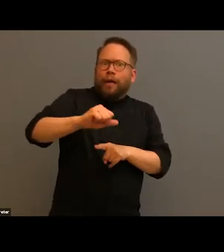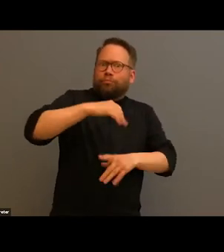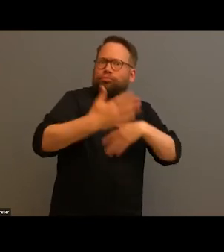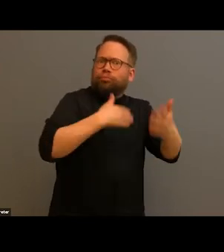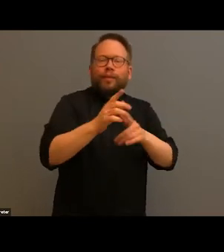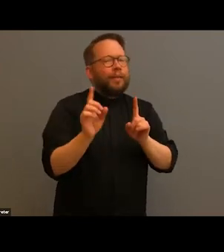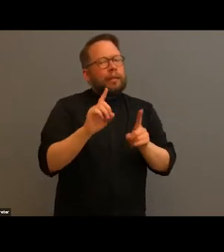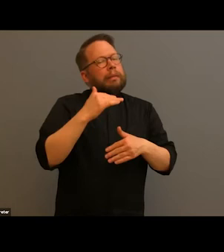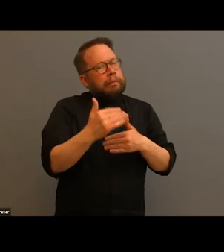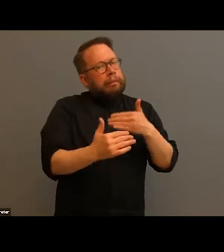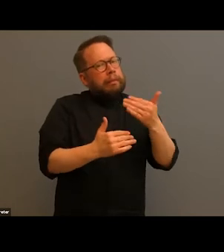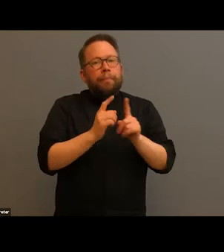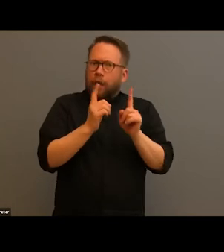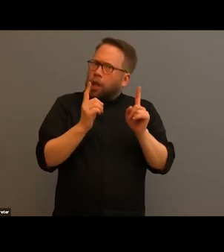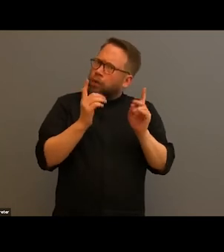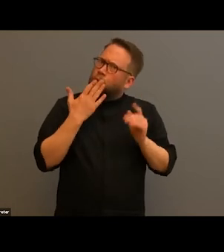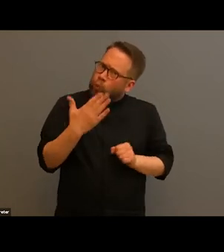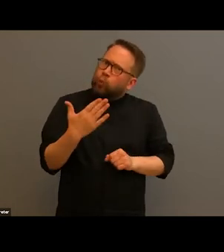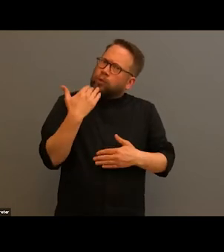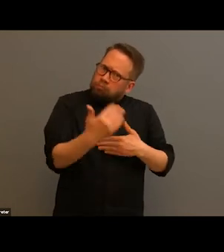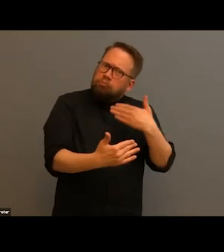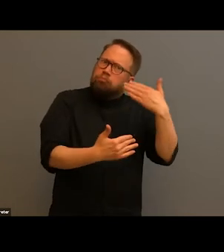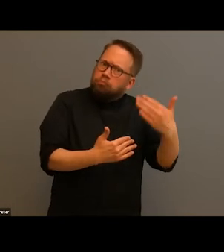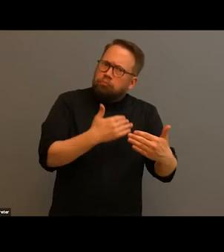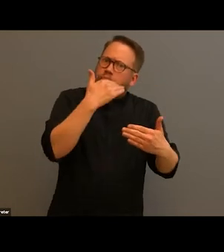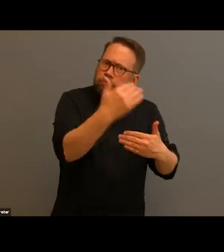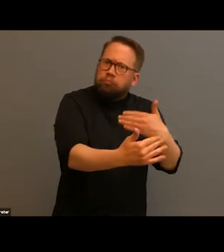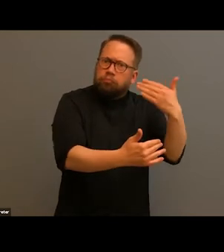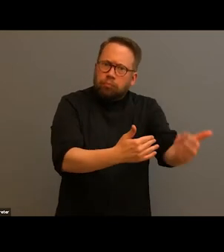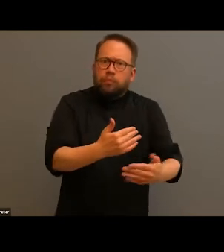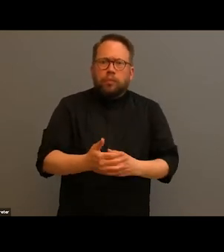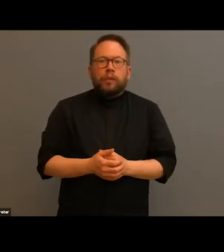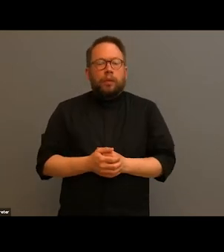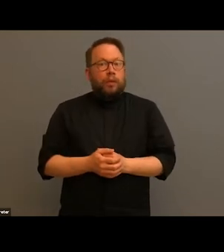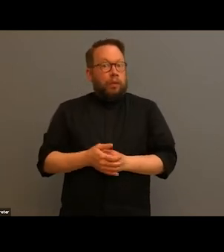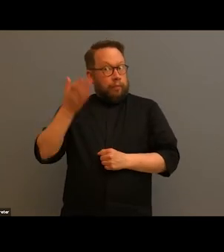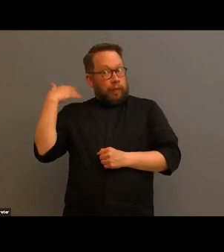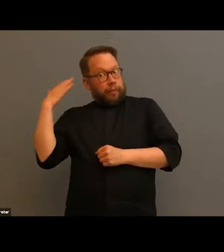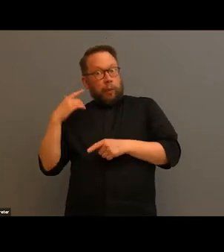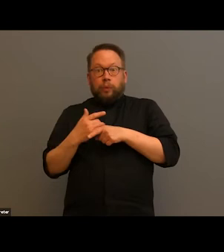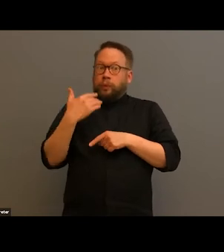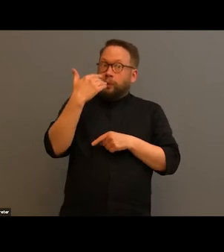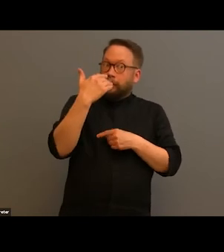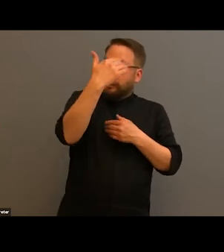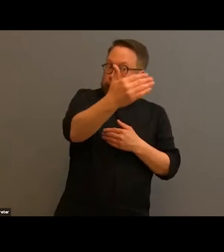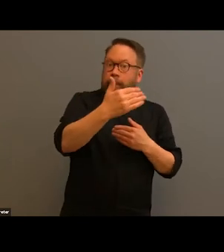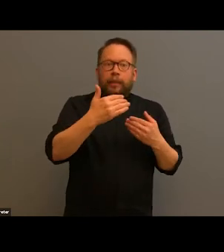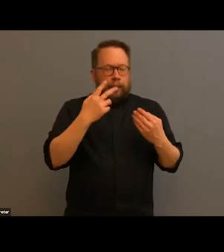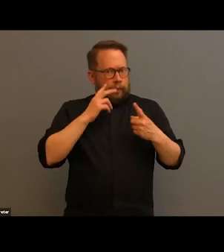bättre tror jag. Det är väldigt stor skillnad på om man ser från grundskolan till